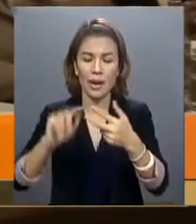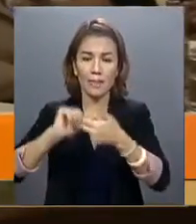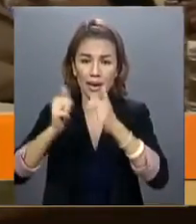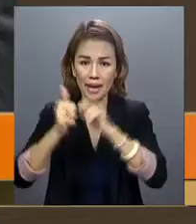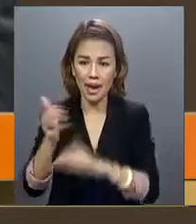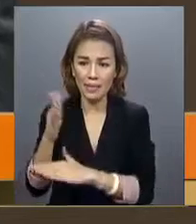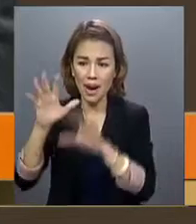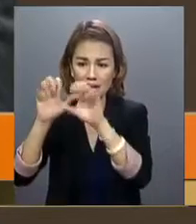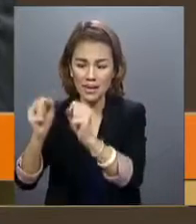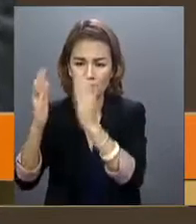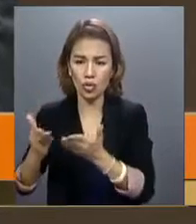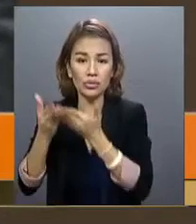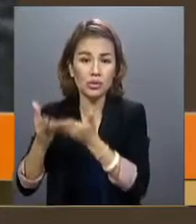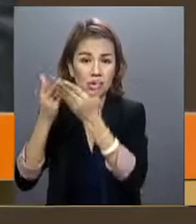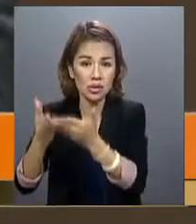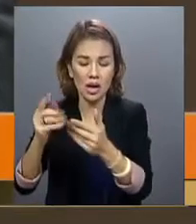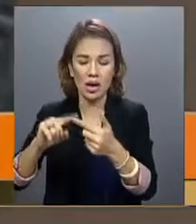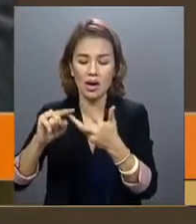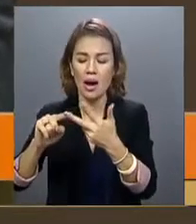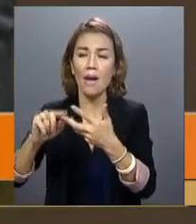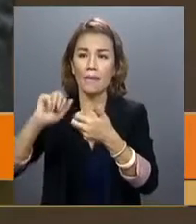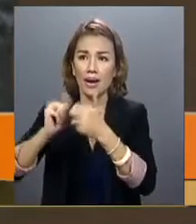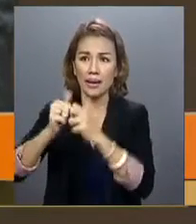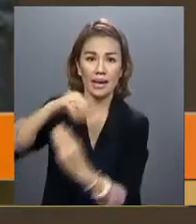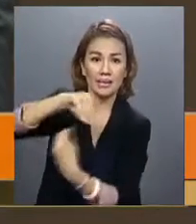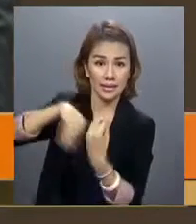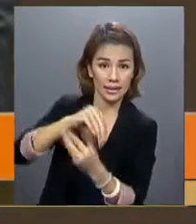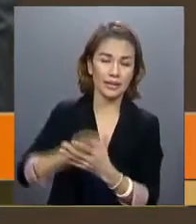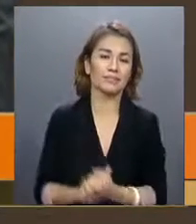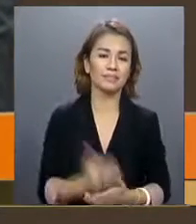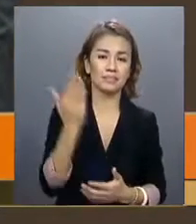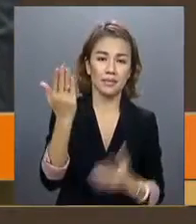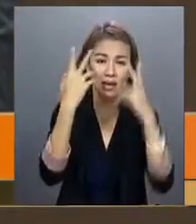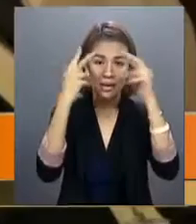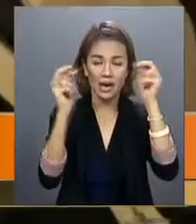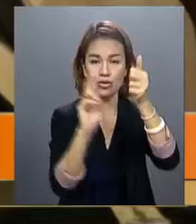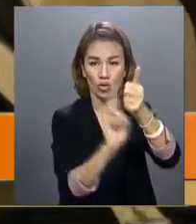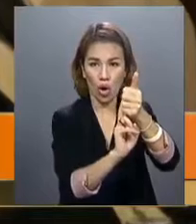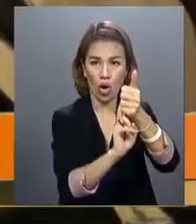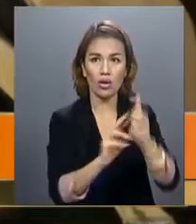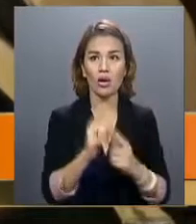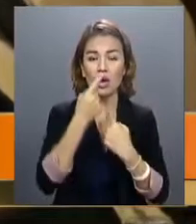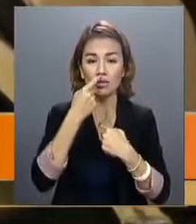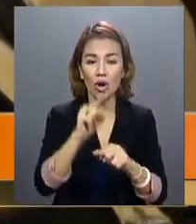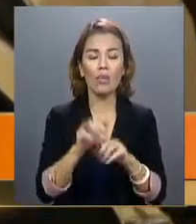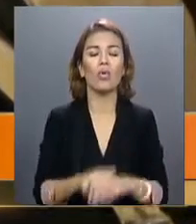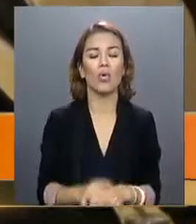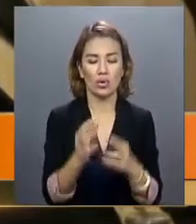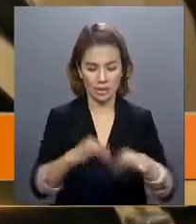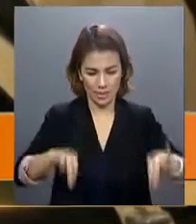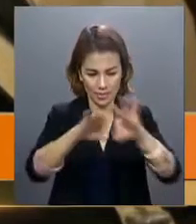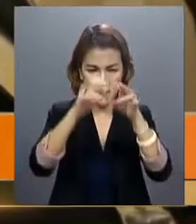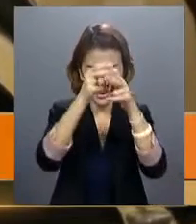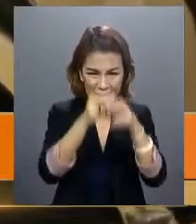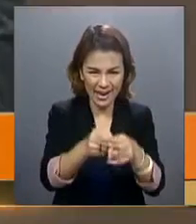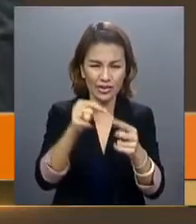กิจและปากท้องโดยพลอากาศเอกประจินจันตองรองนายกรัฐมนตรีก็ได้ย้ำถึงการบริหารราชการแผ่นดินที่มุ่งเน้นในการสร้าง